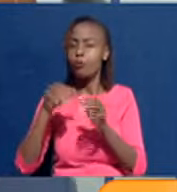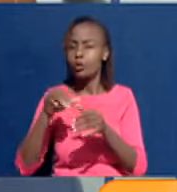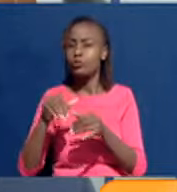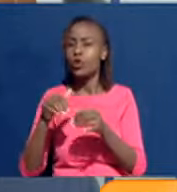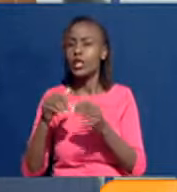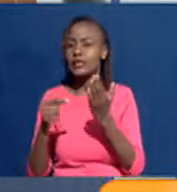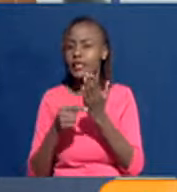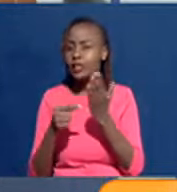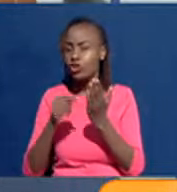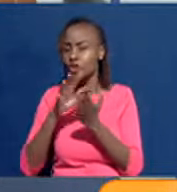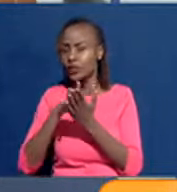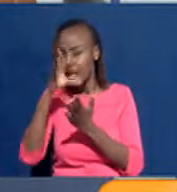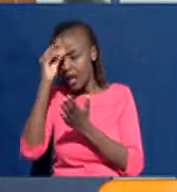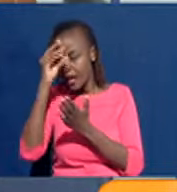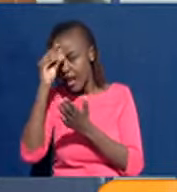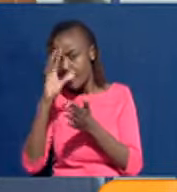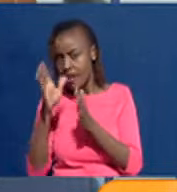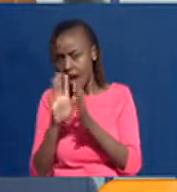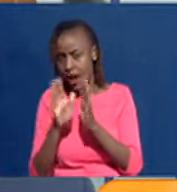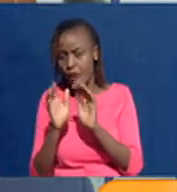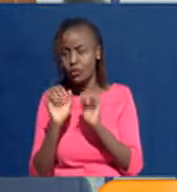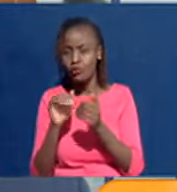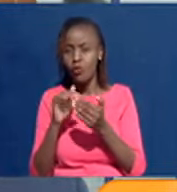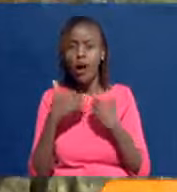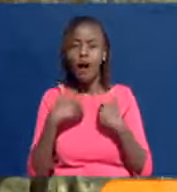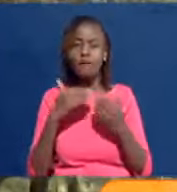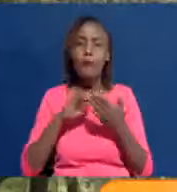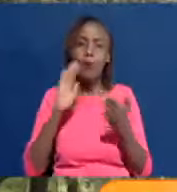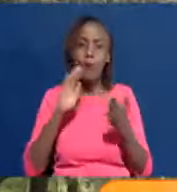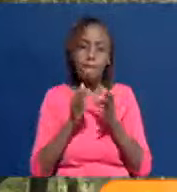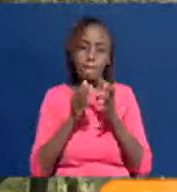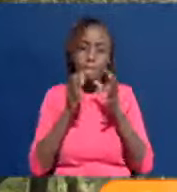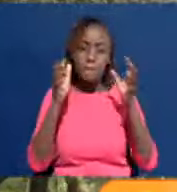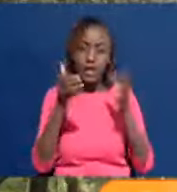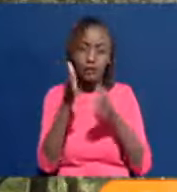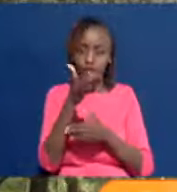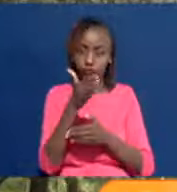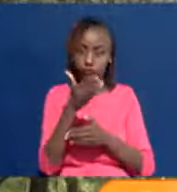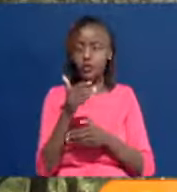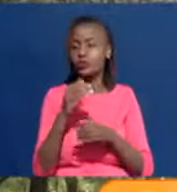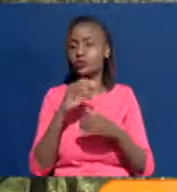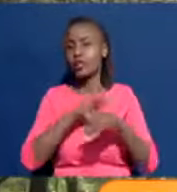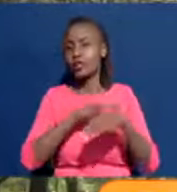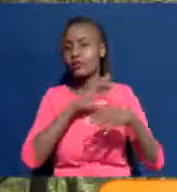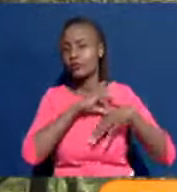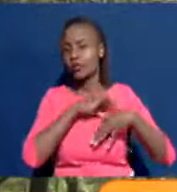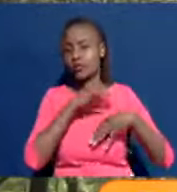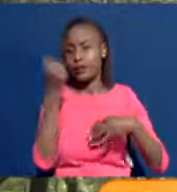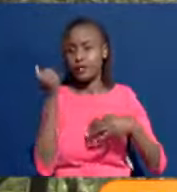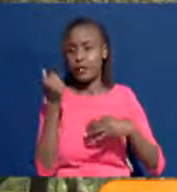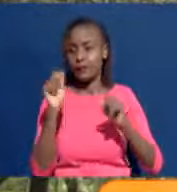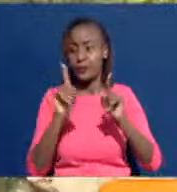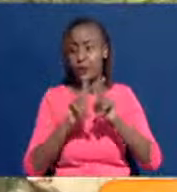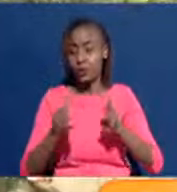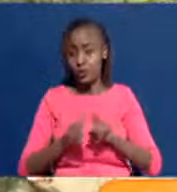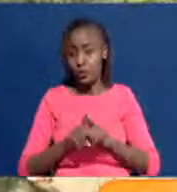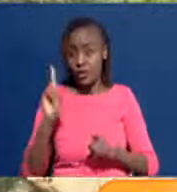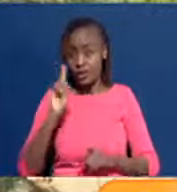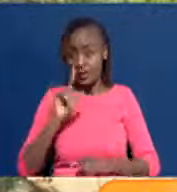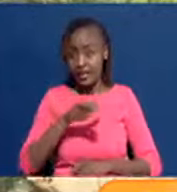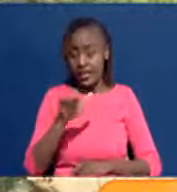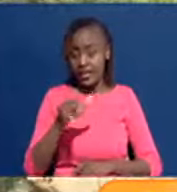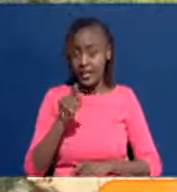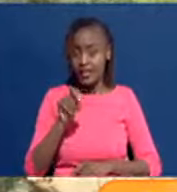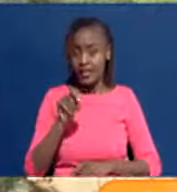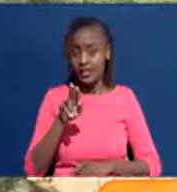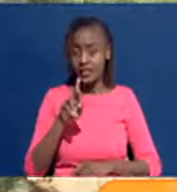inakuwa wakubwa na pia wanaweza kuattract pesa mzuri. Bwawa la Turkwel linalotumika pia kuzalisha nguvu za umeme,